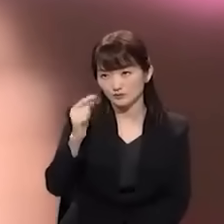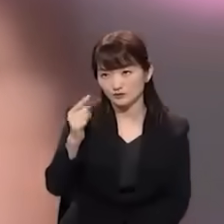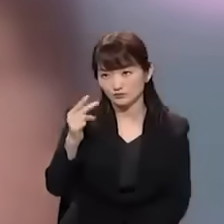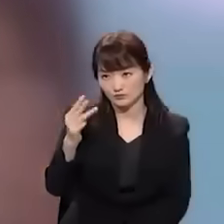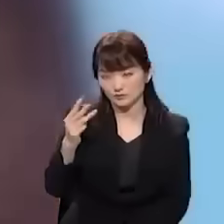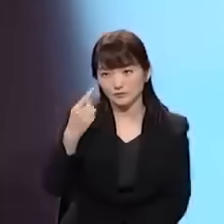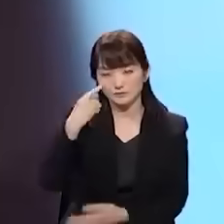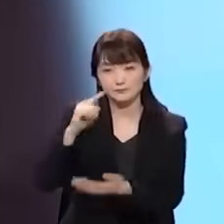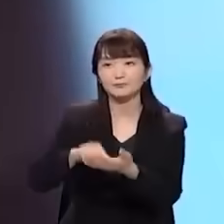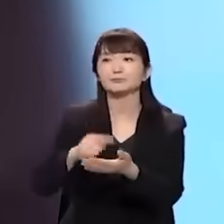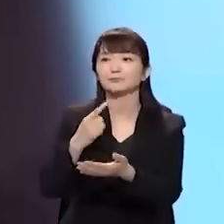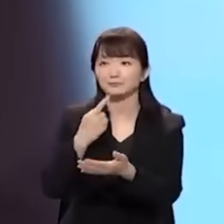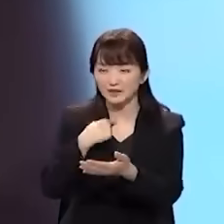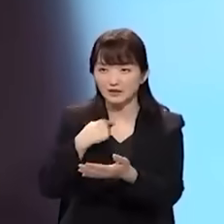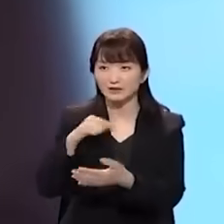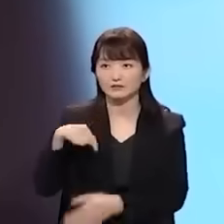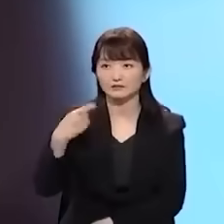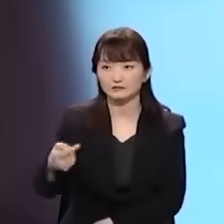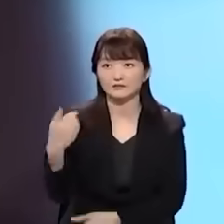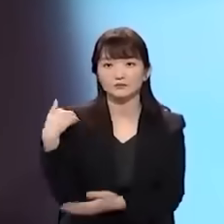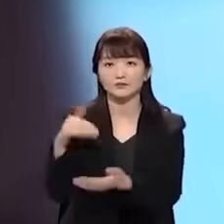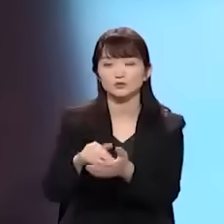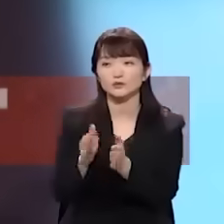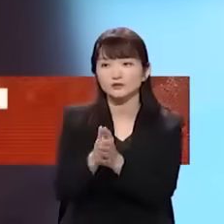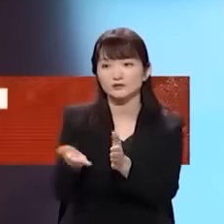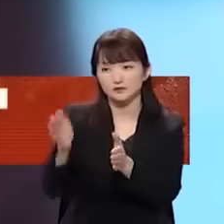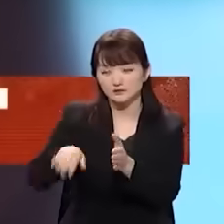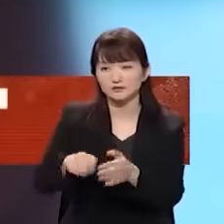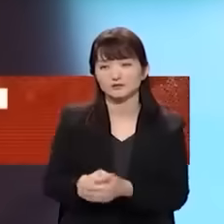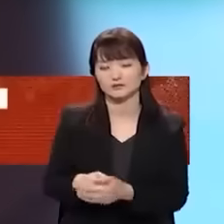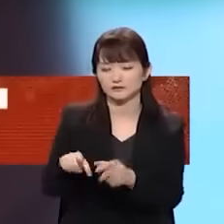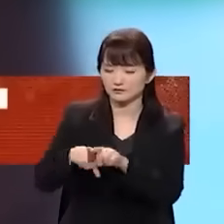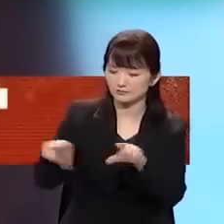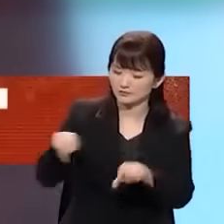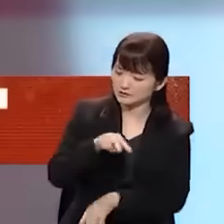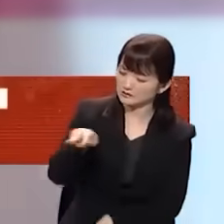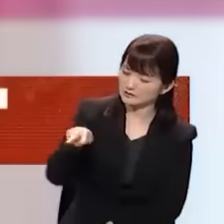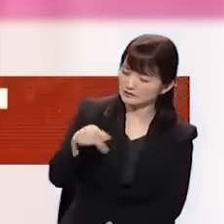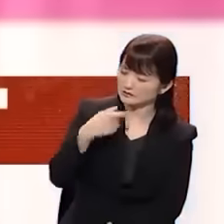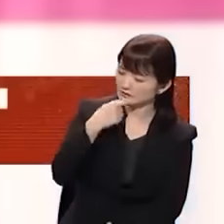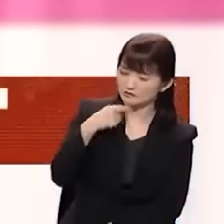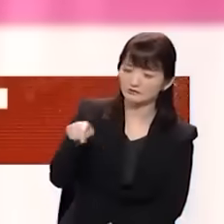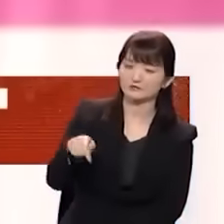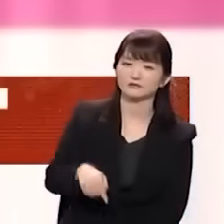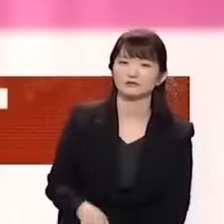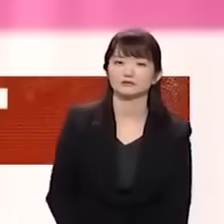했죠 그래서 그 후에 복귀를 시도했지만 팬들이 대중들이 굉장히 싸늘한